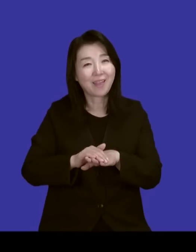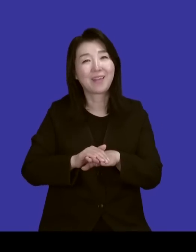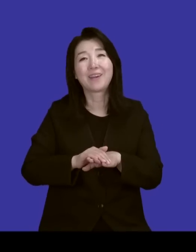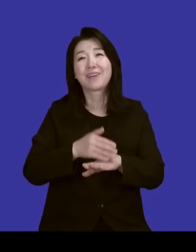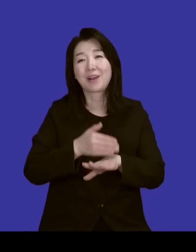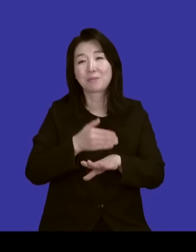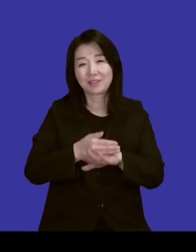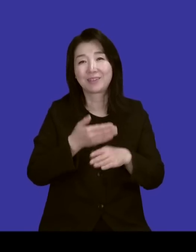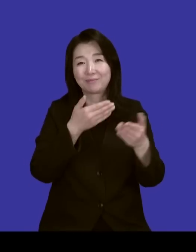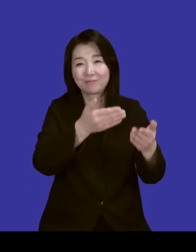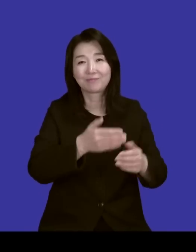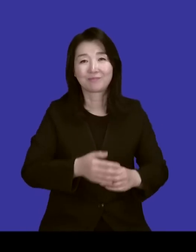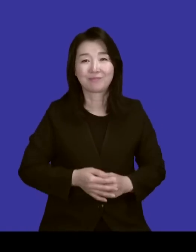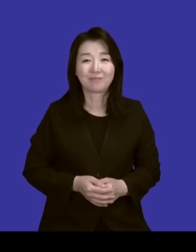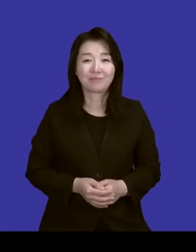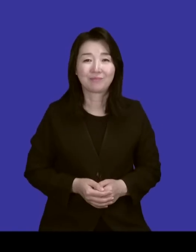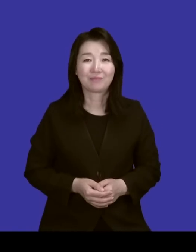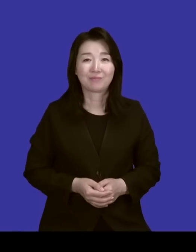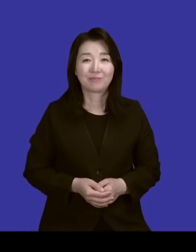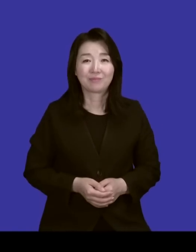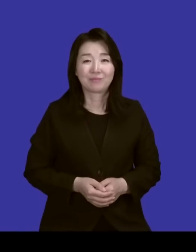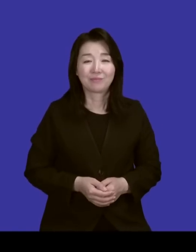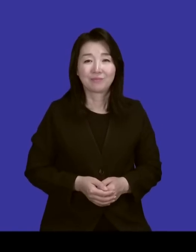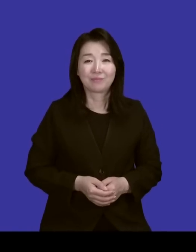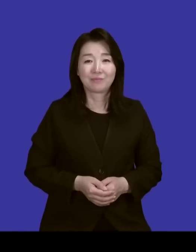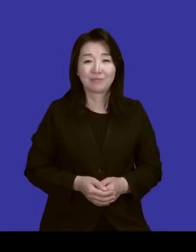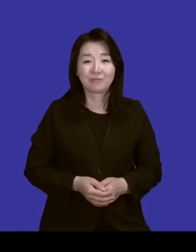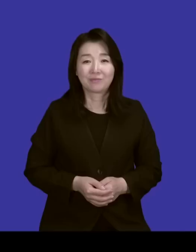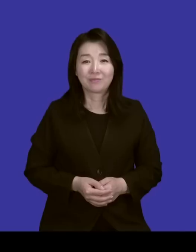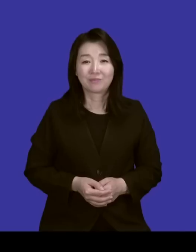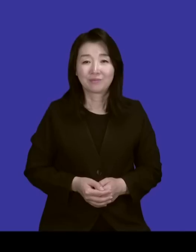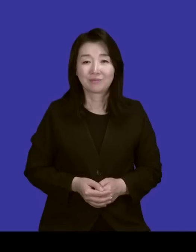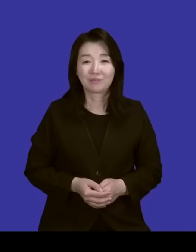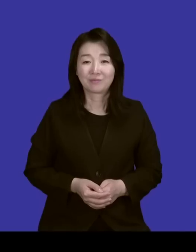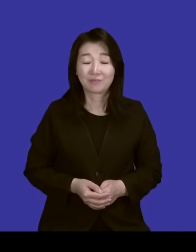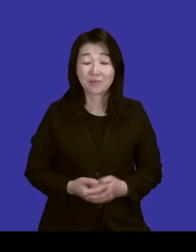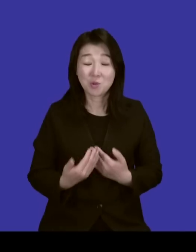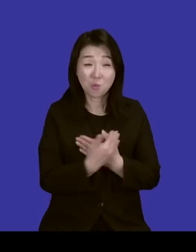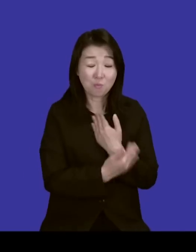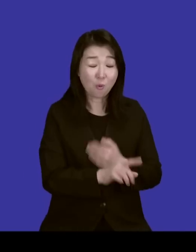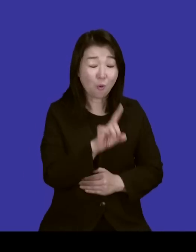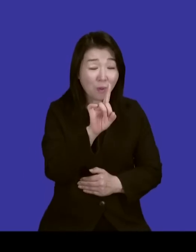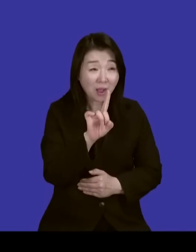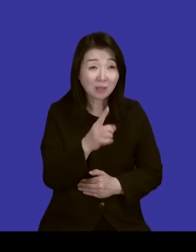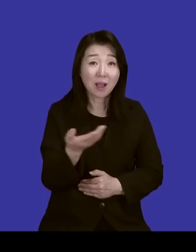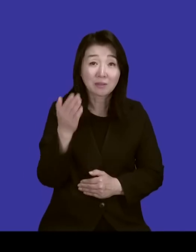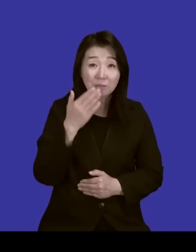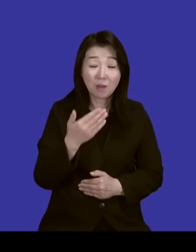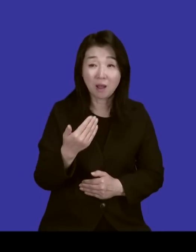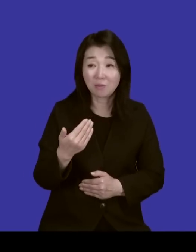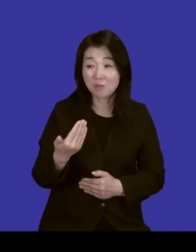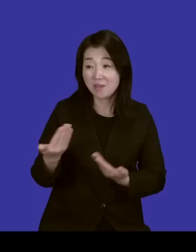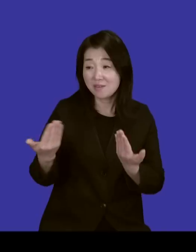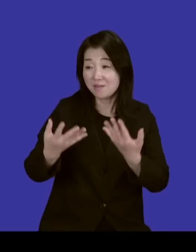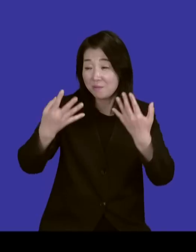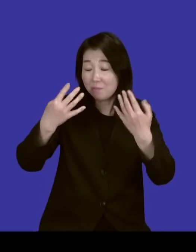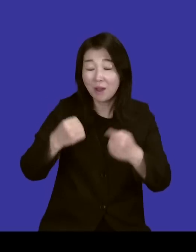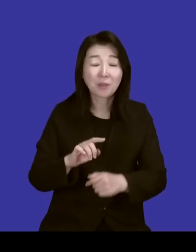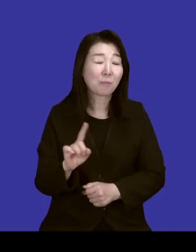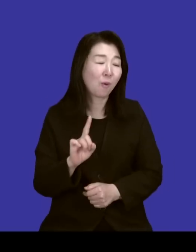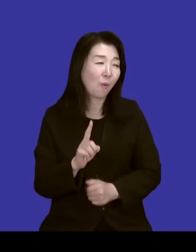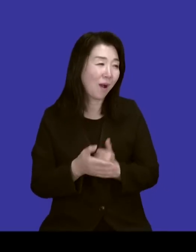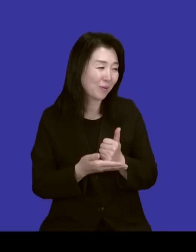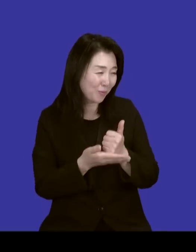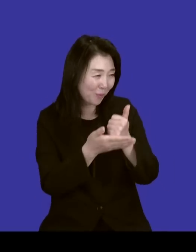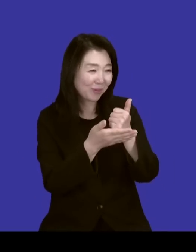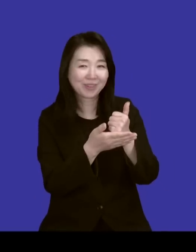감사드리고 아 진짜 몸이 하나신데 어떻게 그렇게 많은 일을 하시는지 제가 너무 존경스럽고